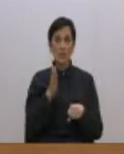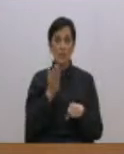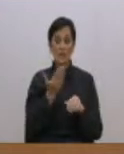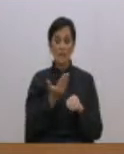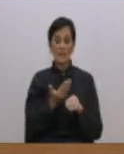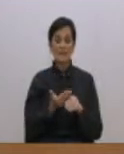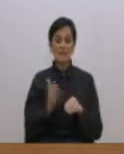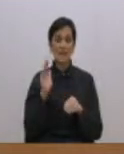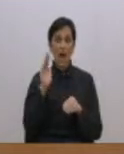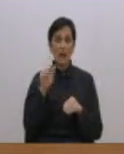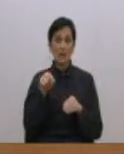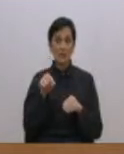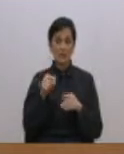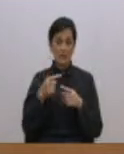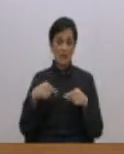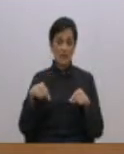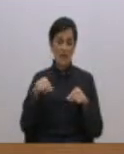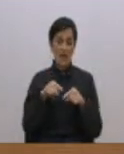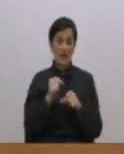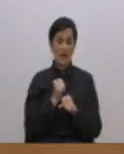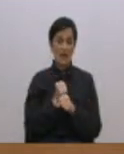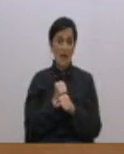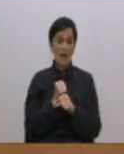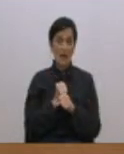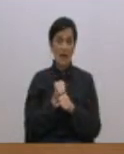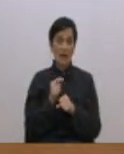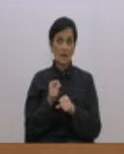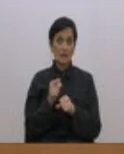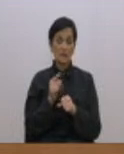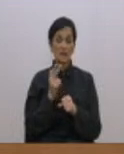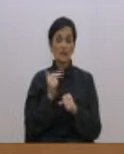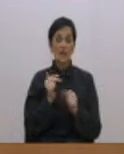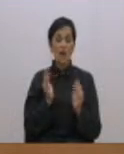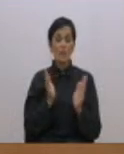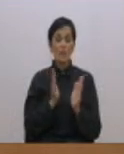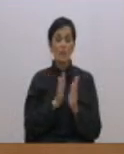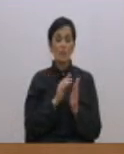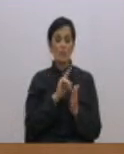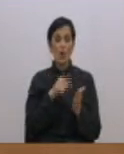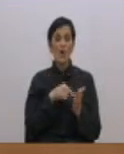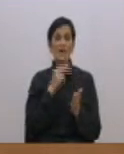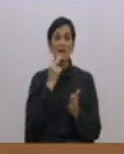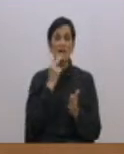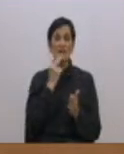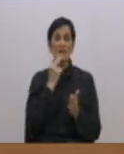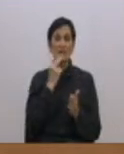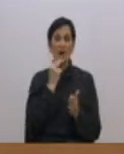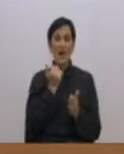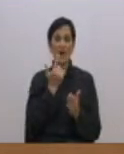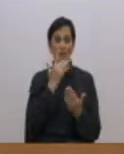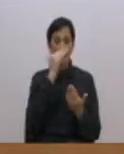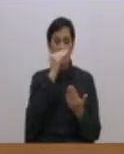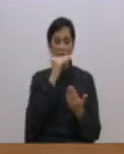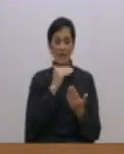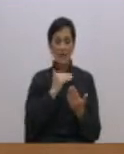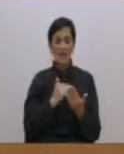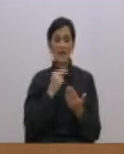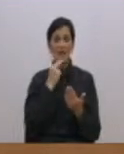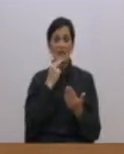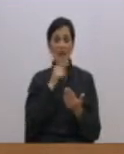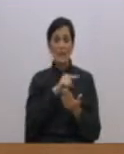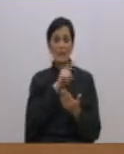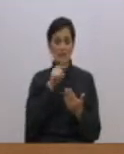ცალკე დაწესებულება ამ კატეგორიისთვის გაკეთდეს. Და მეორე მოკლე შეკითხვა, კვების რაციონთან იყო საუბარი და კვების საკითხებთან,